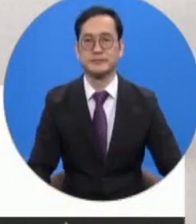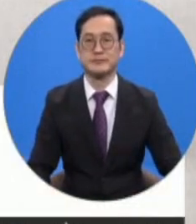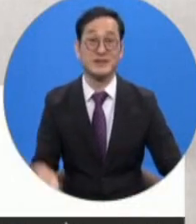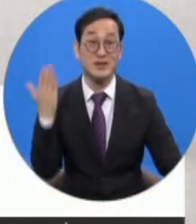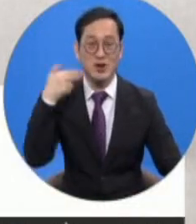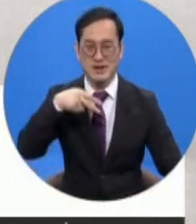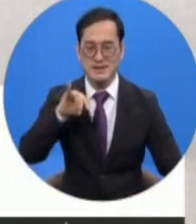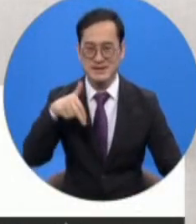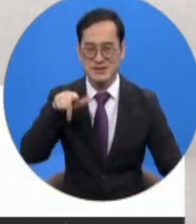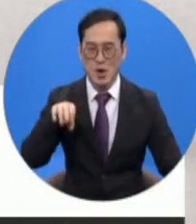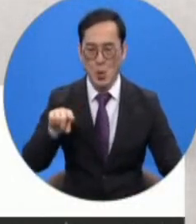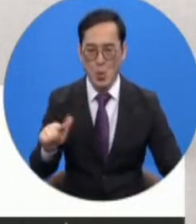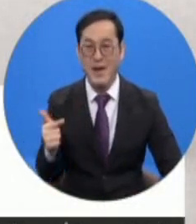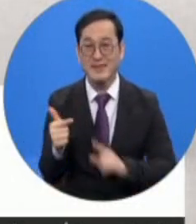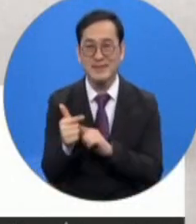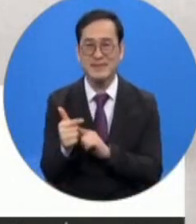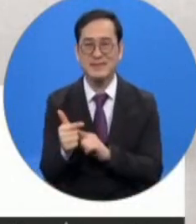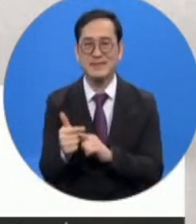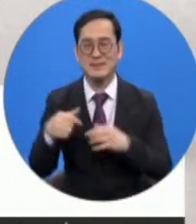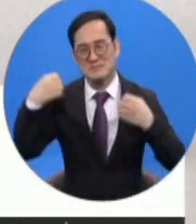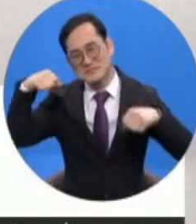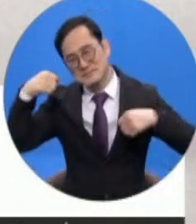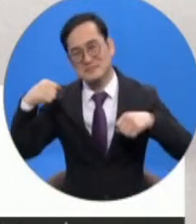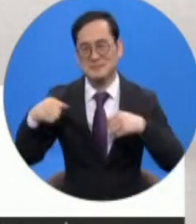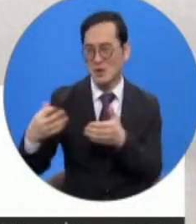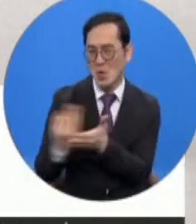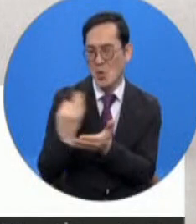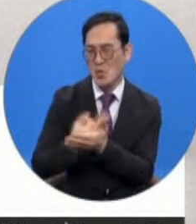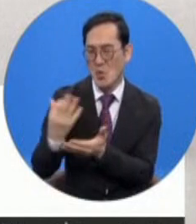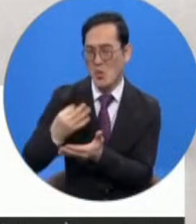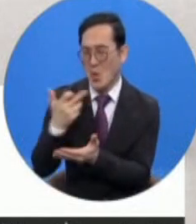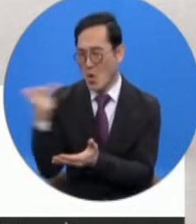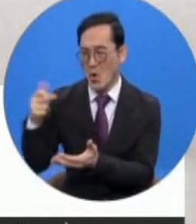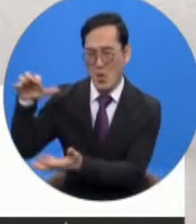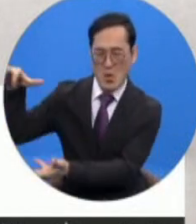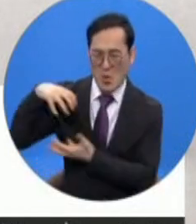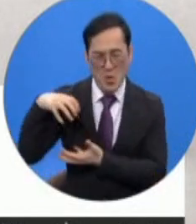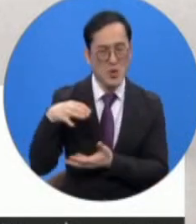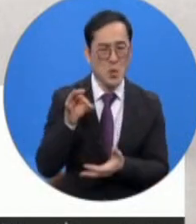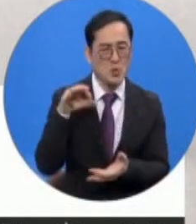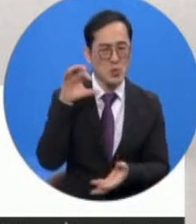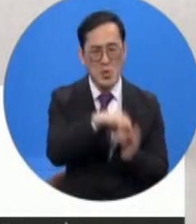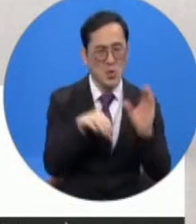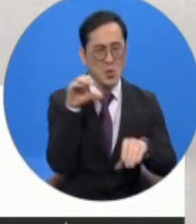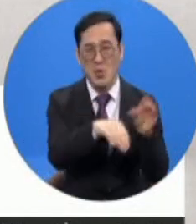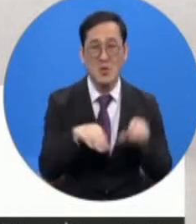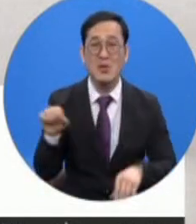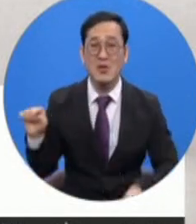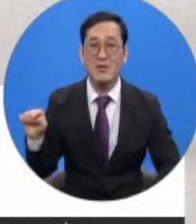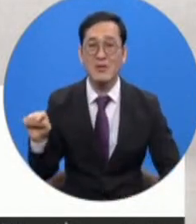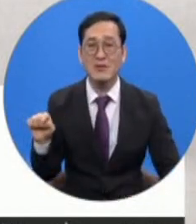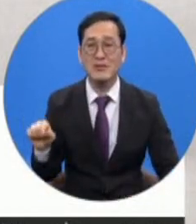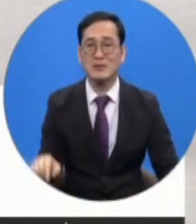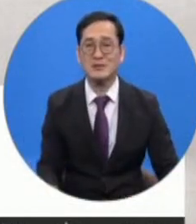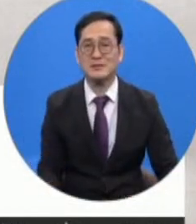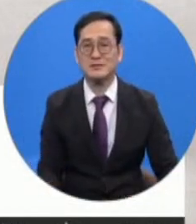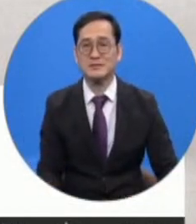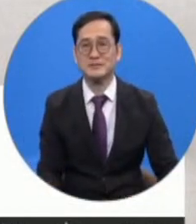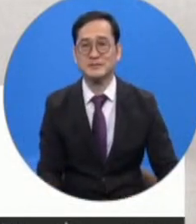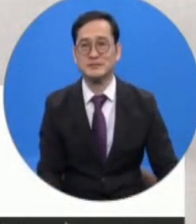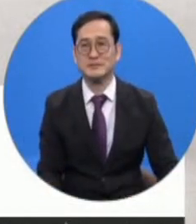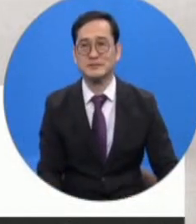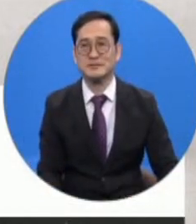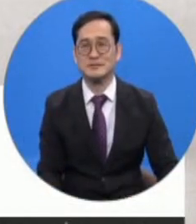같은 경우에는 돈이 많이 벌었으니까 예. 그러니까 해외에서 억대 그 도박을 했다고 하더라도 그런데 또 그때 이제 판결문을 갖다가